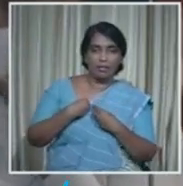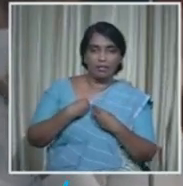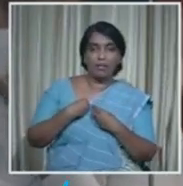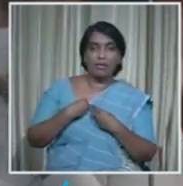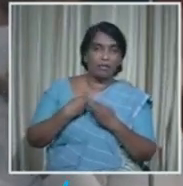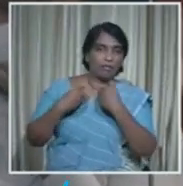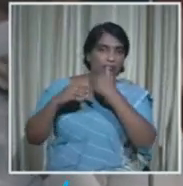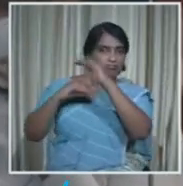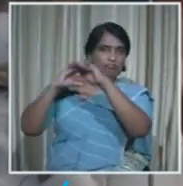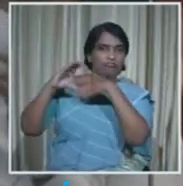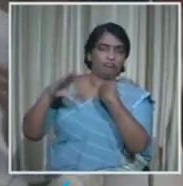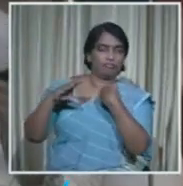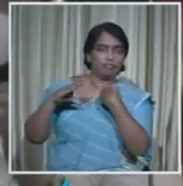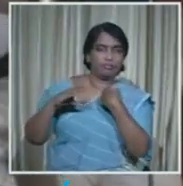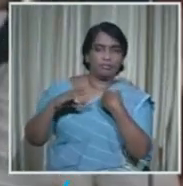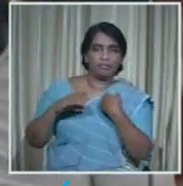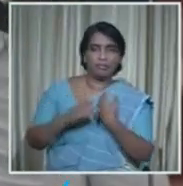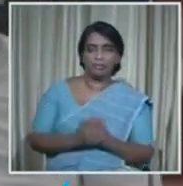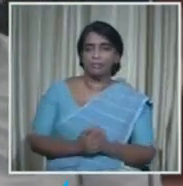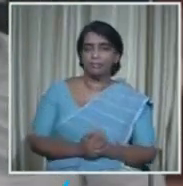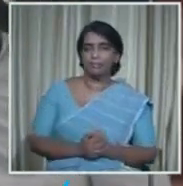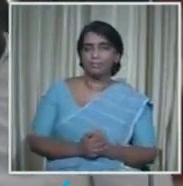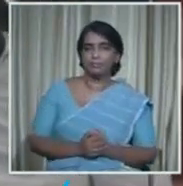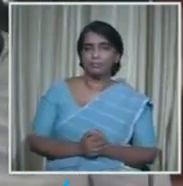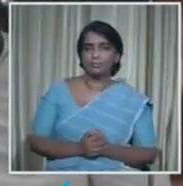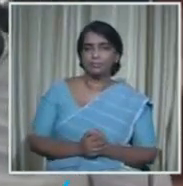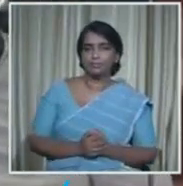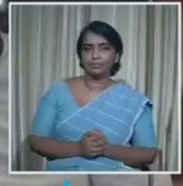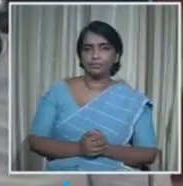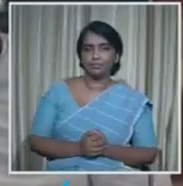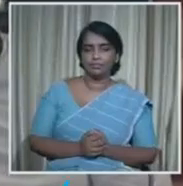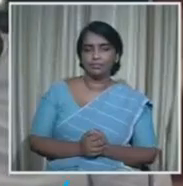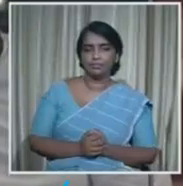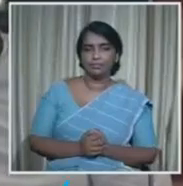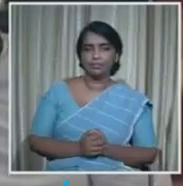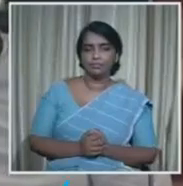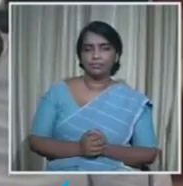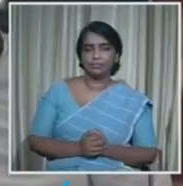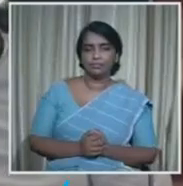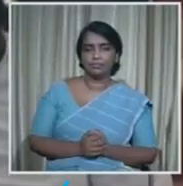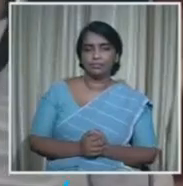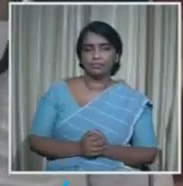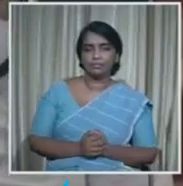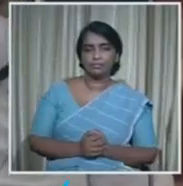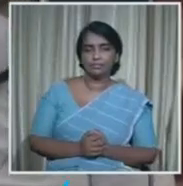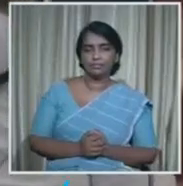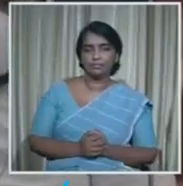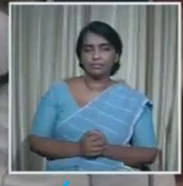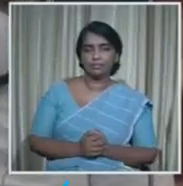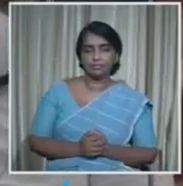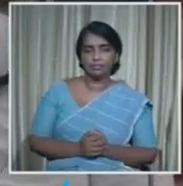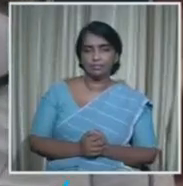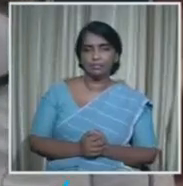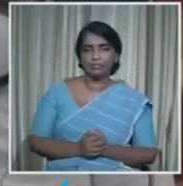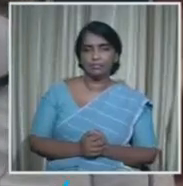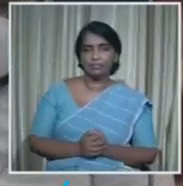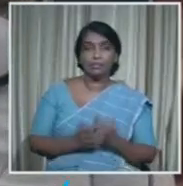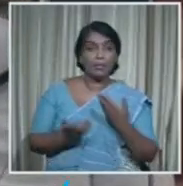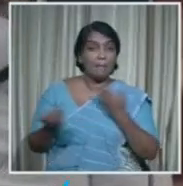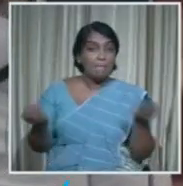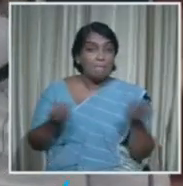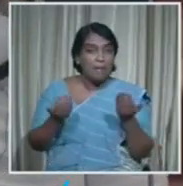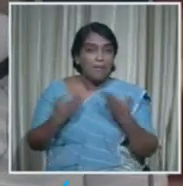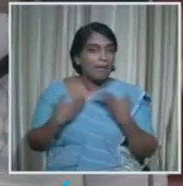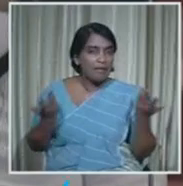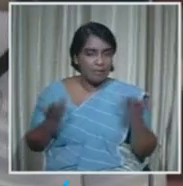Matame kewan. Hari. Nah, eka gahua nam mang eka hua gan nang. Eka gahala naya kelak mang. Oh, mama babek ni me ini. Ikin